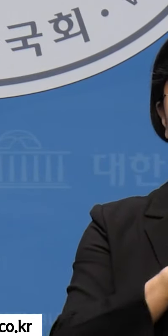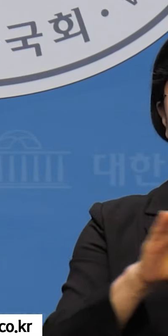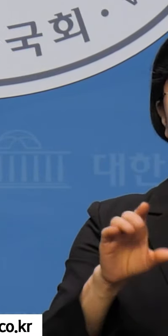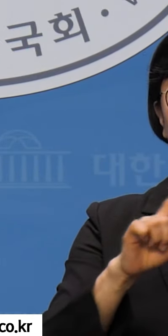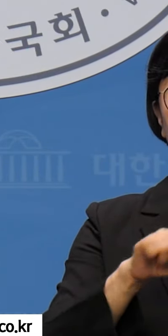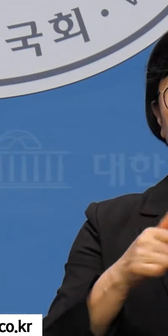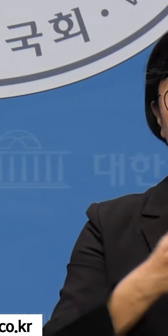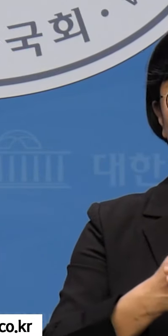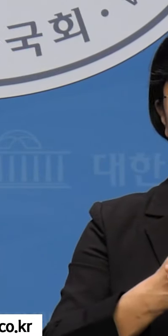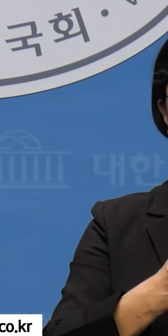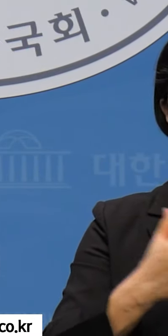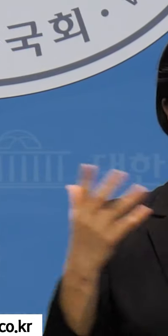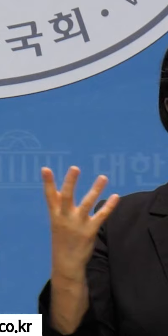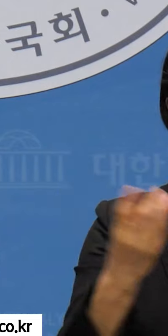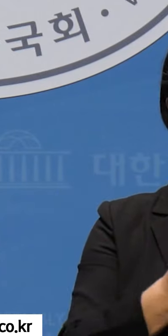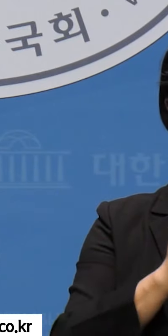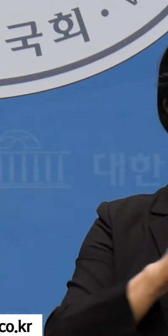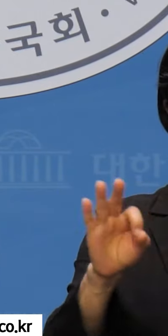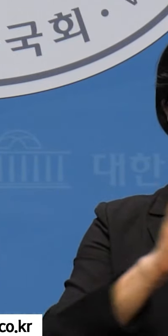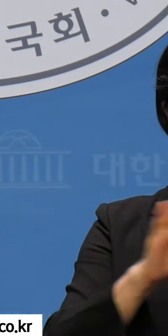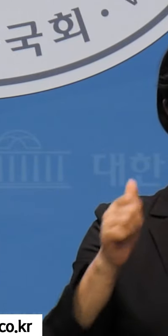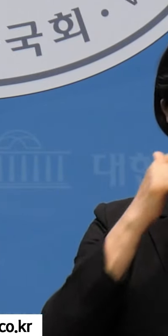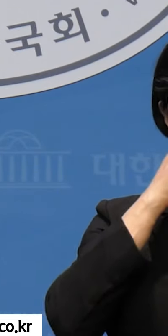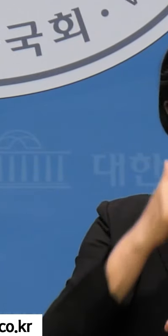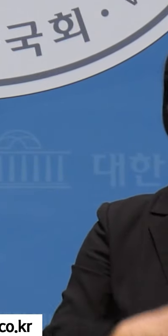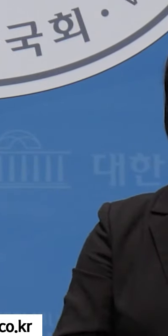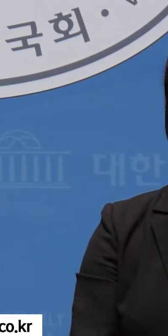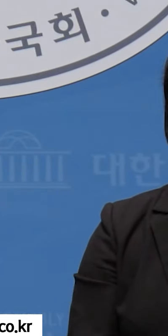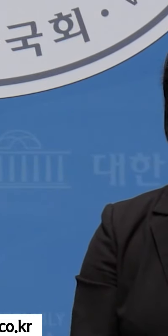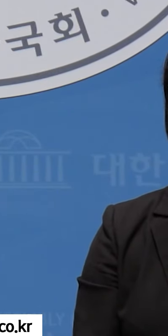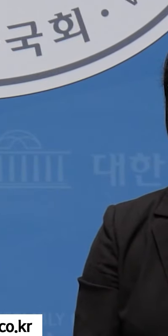전산기기는 전혀 사용하지를 않는다.